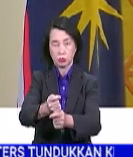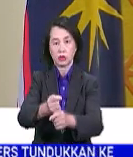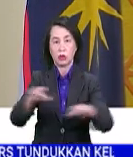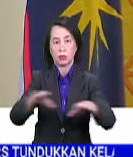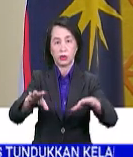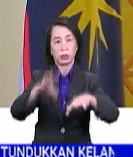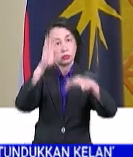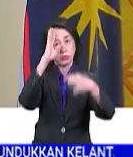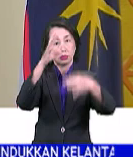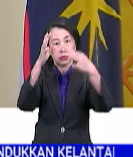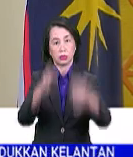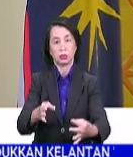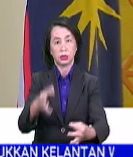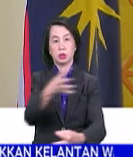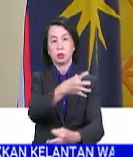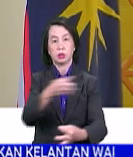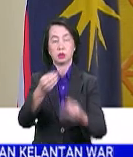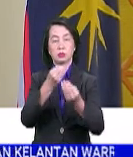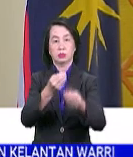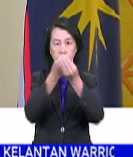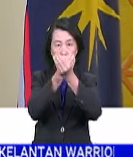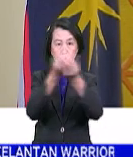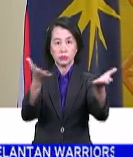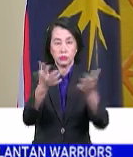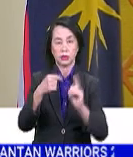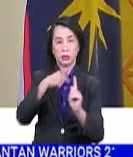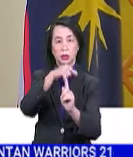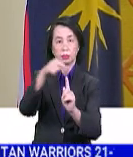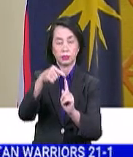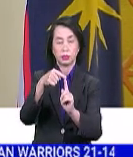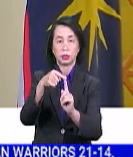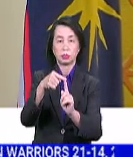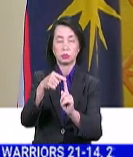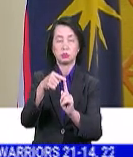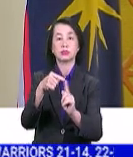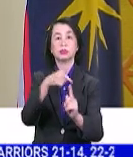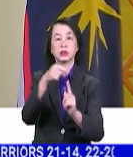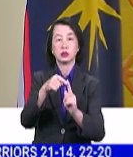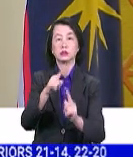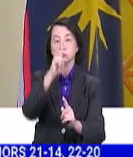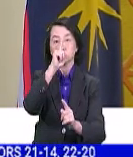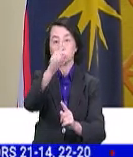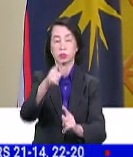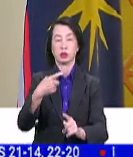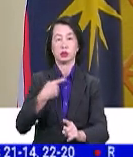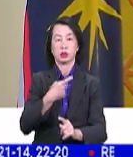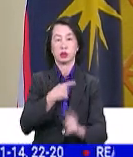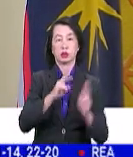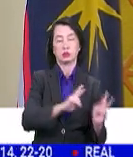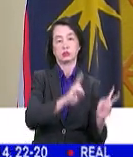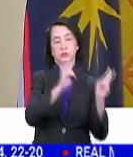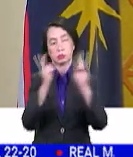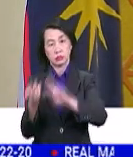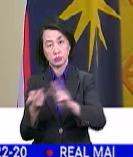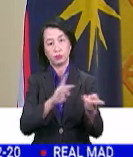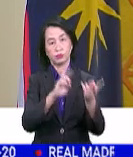membuat keputusan dan mengumumkan bila tarikh sebenarnya untuk kita beralih ke